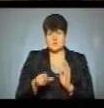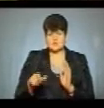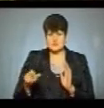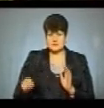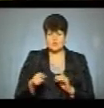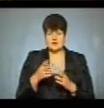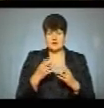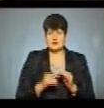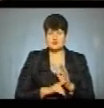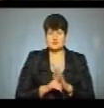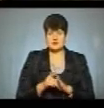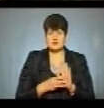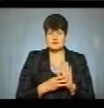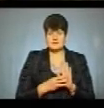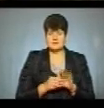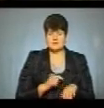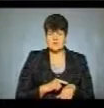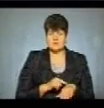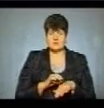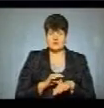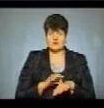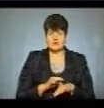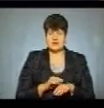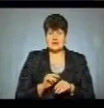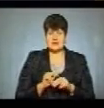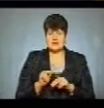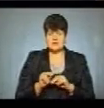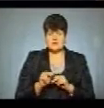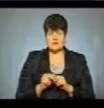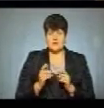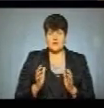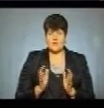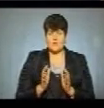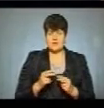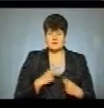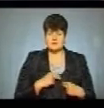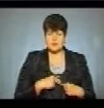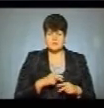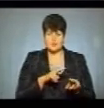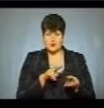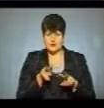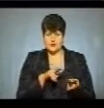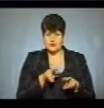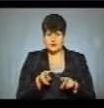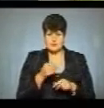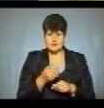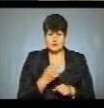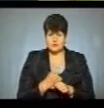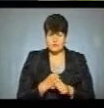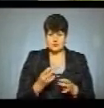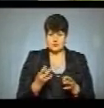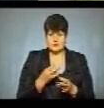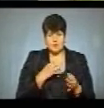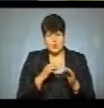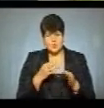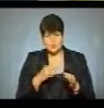Його день розпочинається о 8:00. Він проводить працівникам інструктаж з охорони праці, протягом дня контролює їх роботу, якщо потрібно,